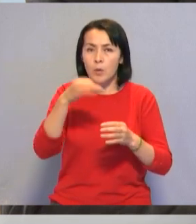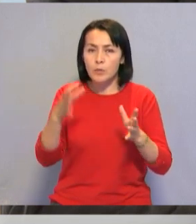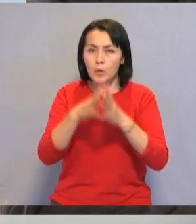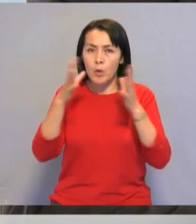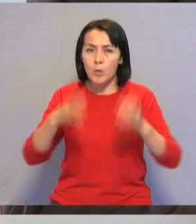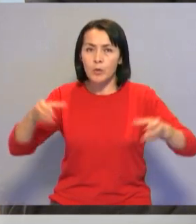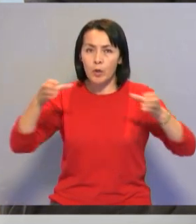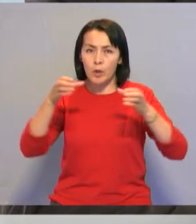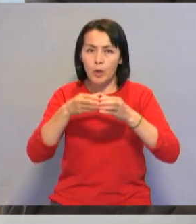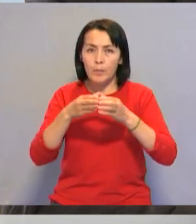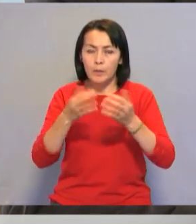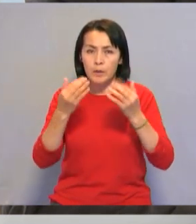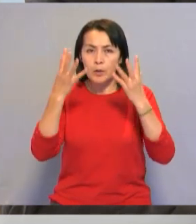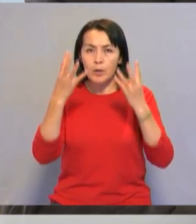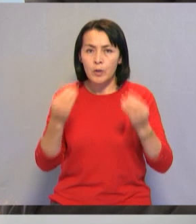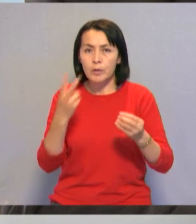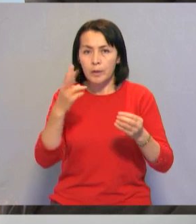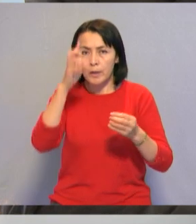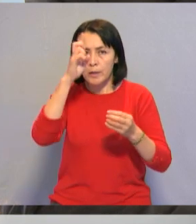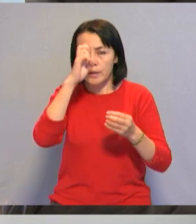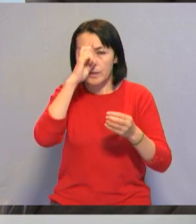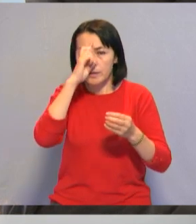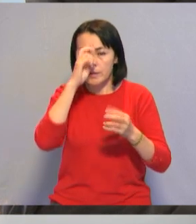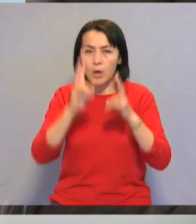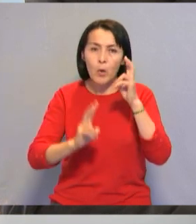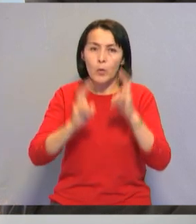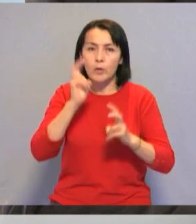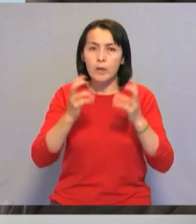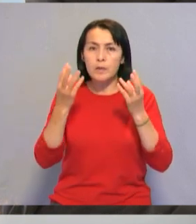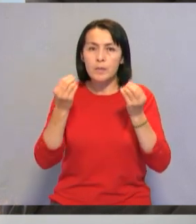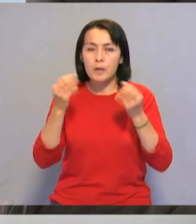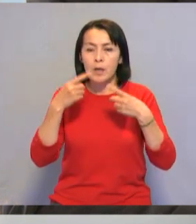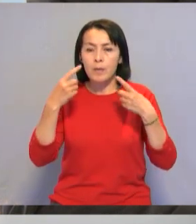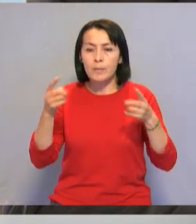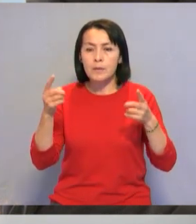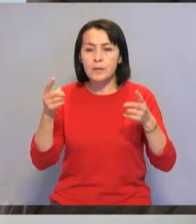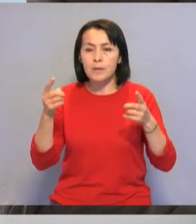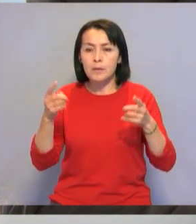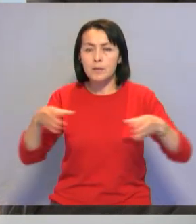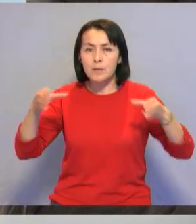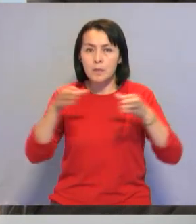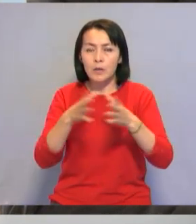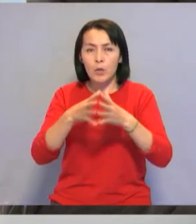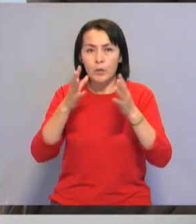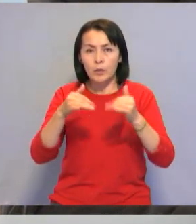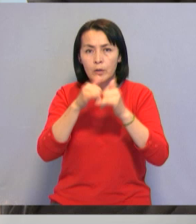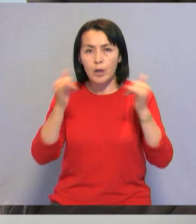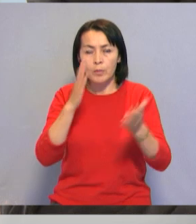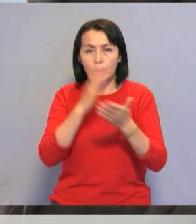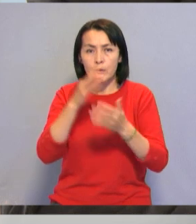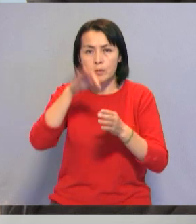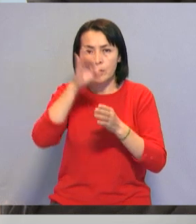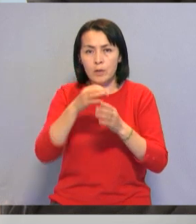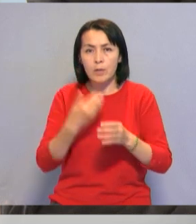үлкен компаниялардың әзіргі таңда екі ел арасында өнеркәсіп және басқа да салаларда үлкен даму бар. Сол